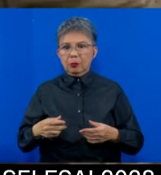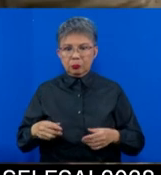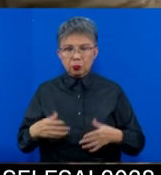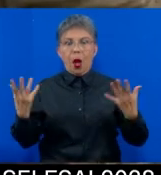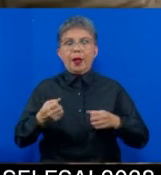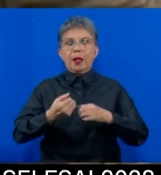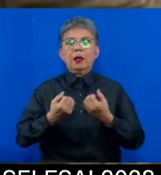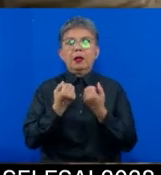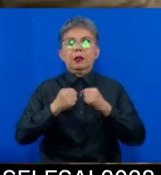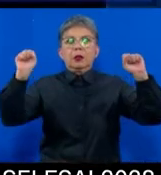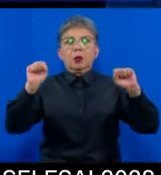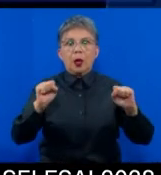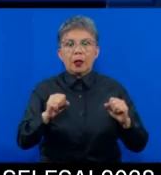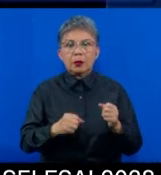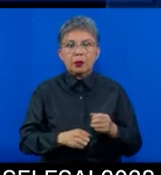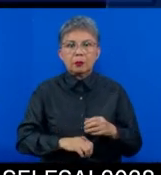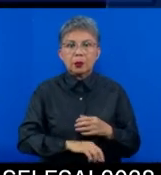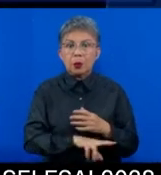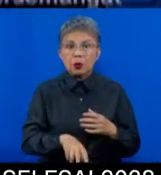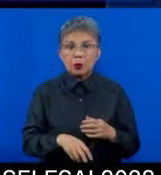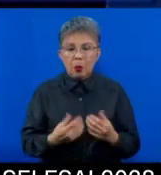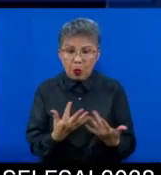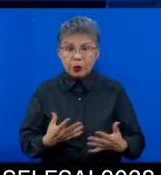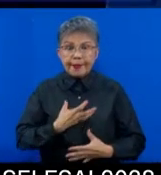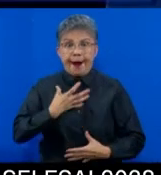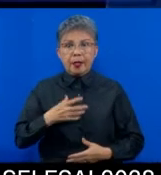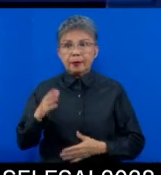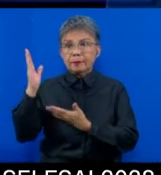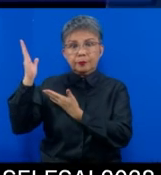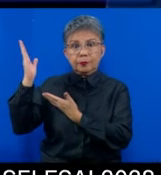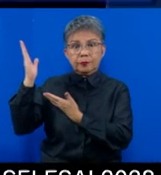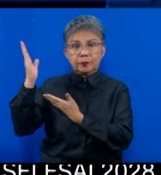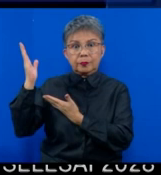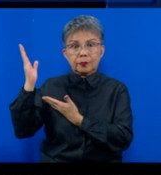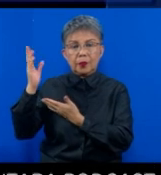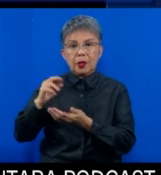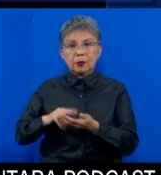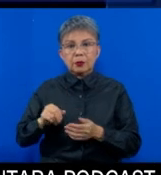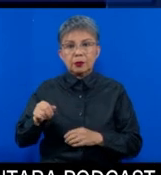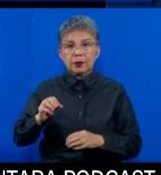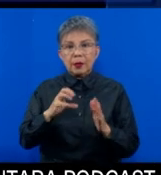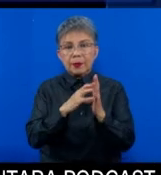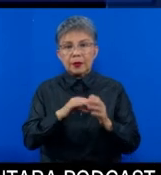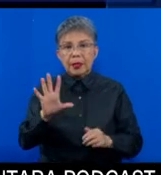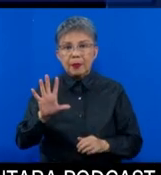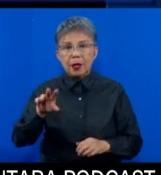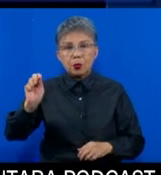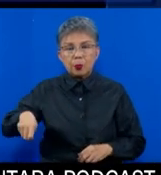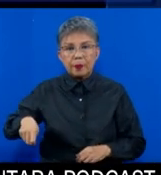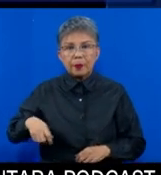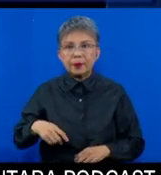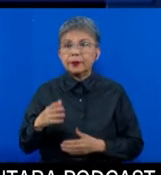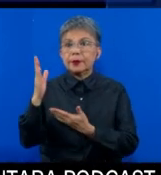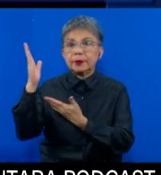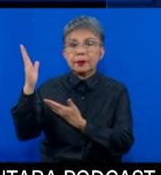yang kemudian masyarakat kaget-kaget ini. Dalam peraturan nomor 7 tahun 2022 pasal 1 ayat 5 Kementerian Hukum dan HAM